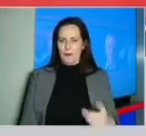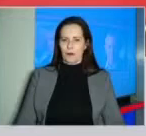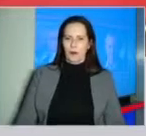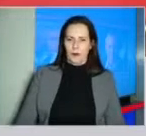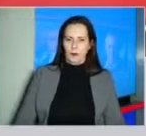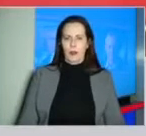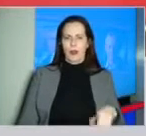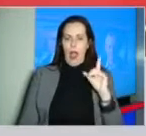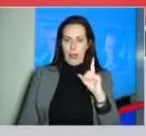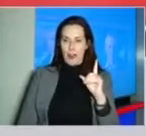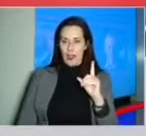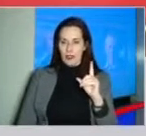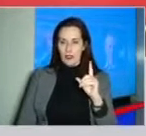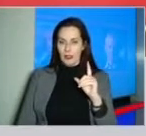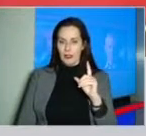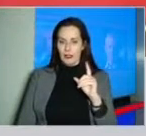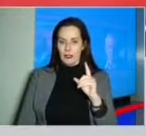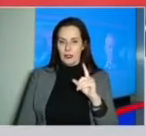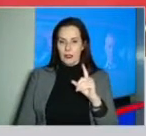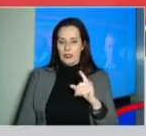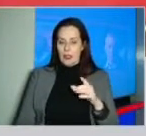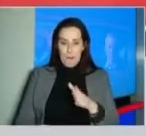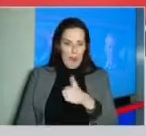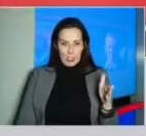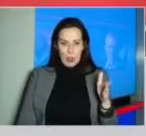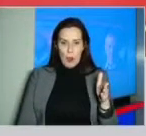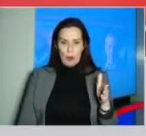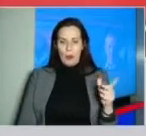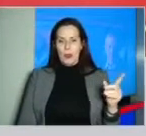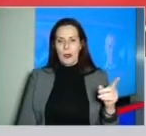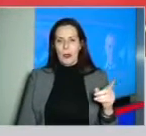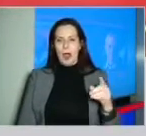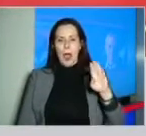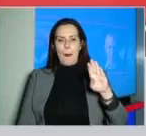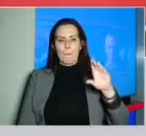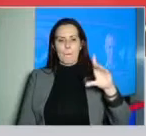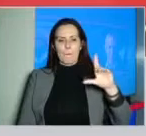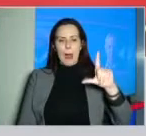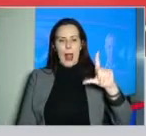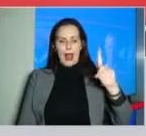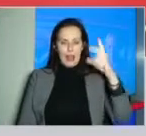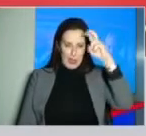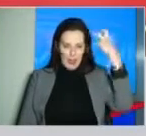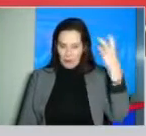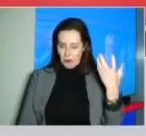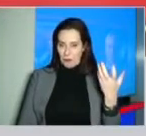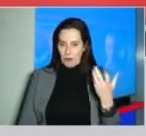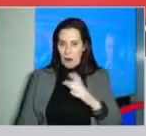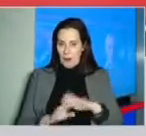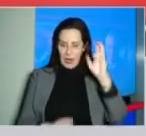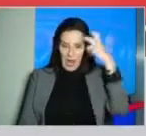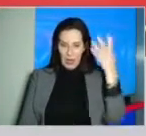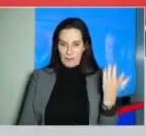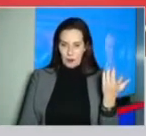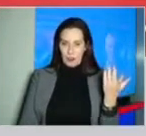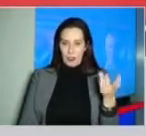לידינו. אבל כשבמחנה השמאל, בלד זה הגוש חוסם, כן? אני לא רואה איך בלי הערבים הם